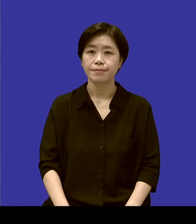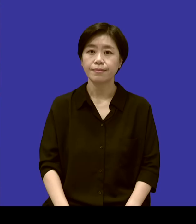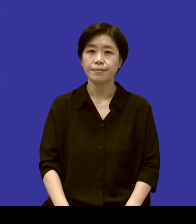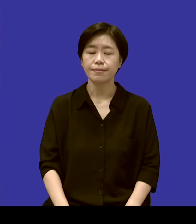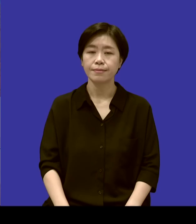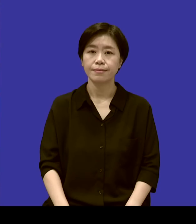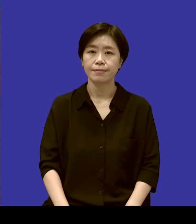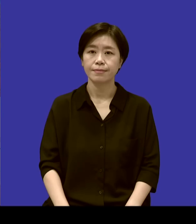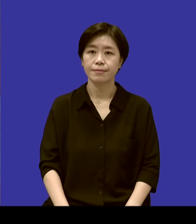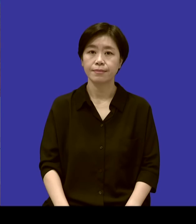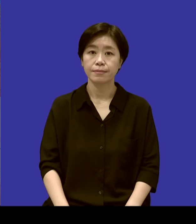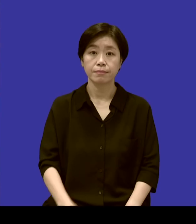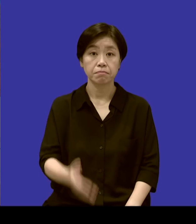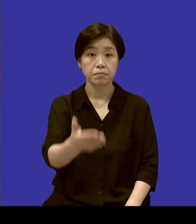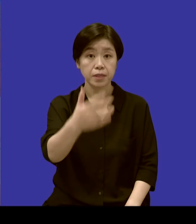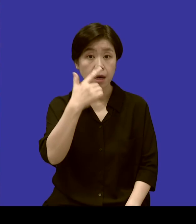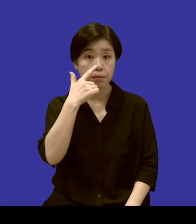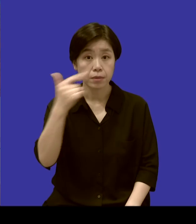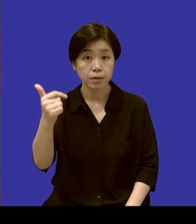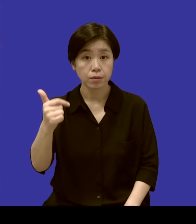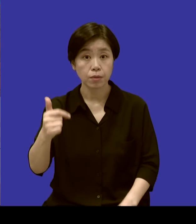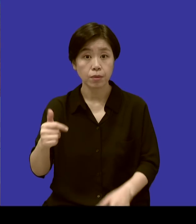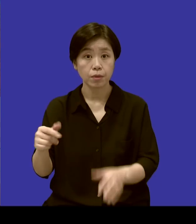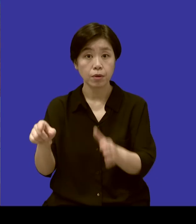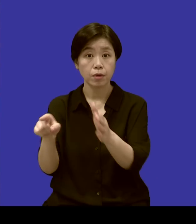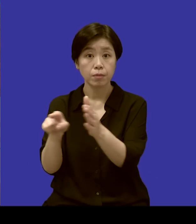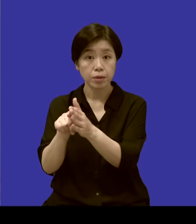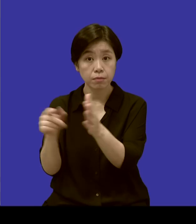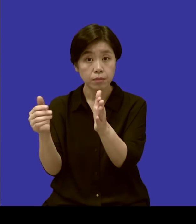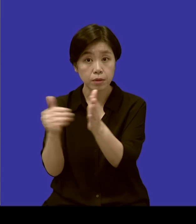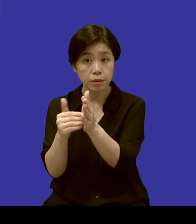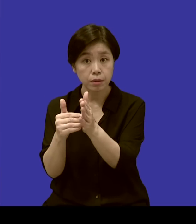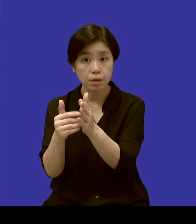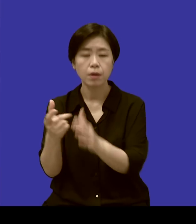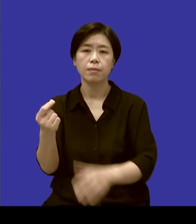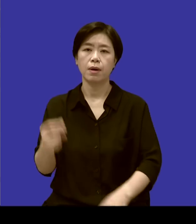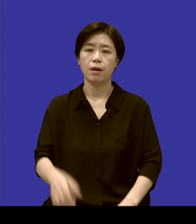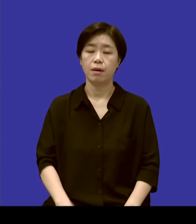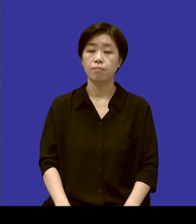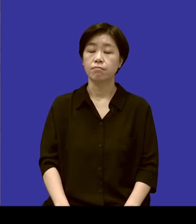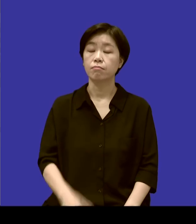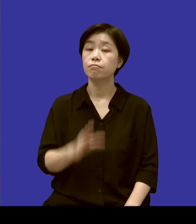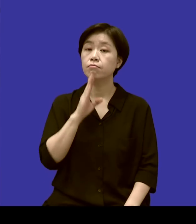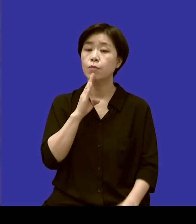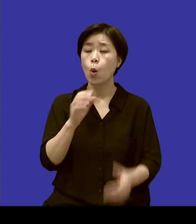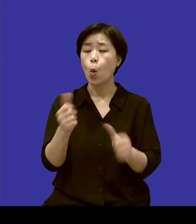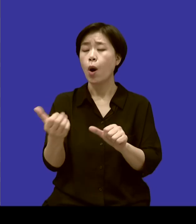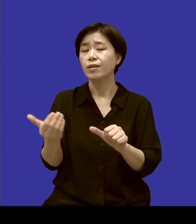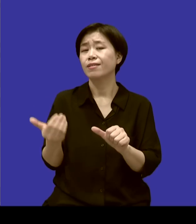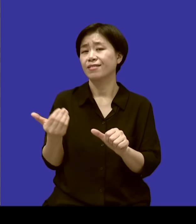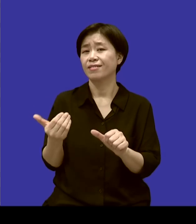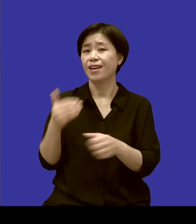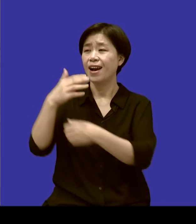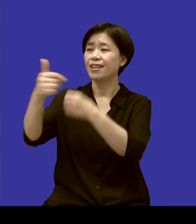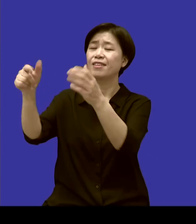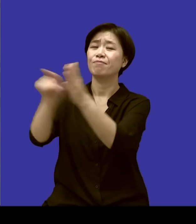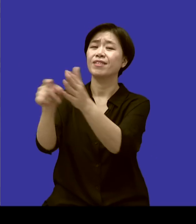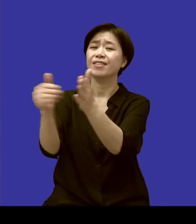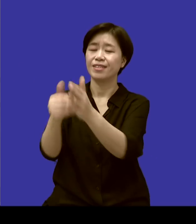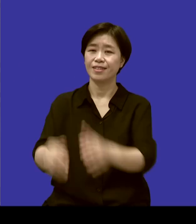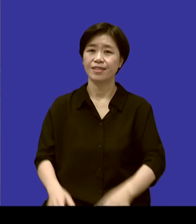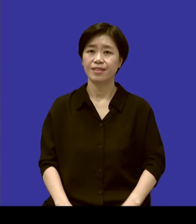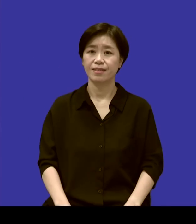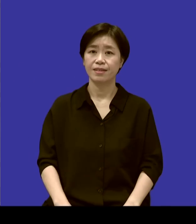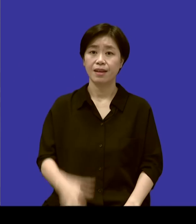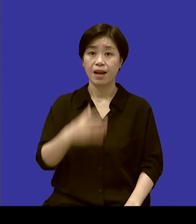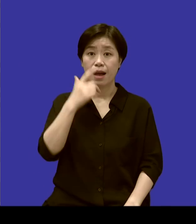예. 아버지는 아버지도 돌아가시기 위해서 아버지가 참 복이 많으신 분이에요. 아, 평생 당신 하시고 싶은 대로 다